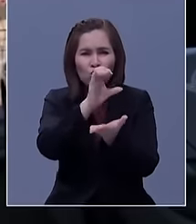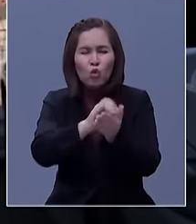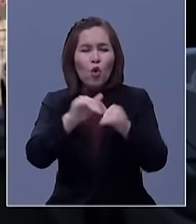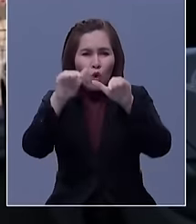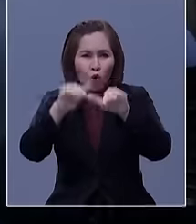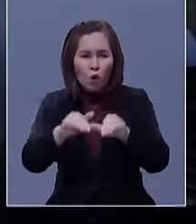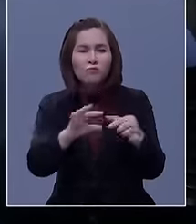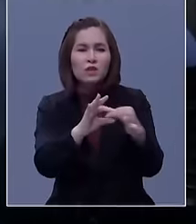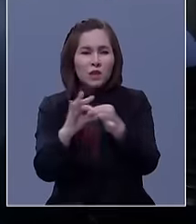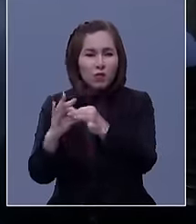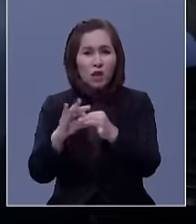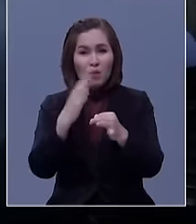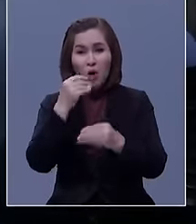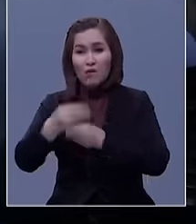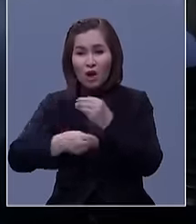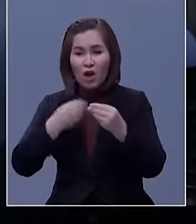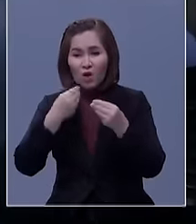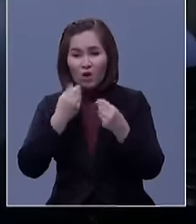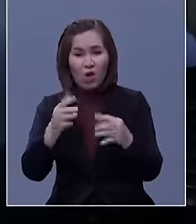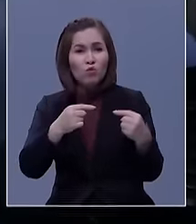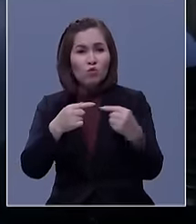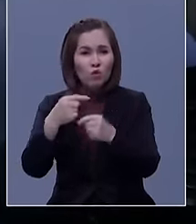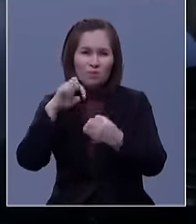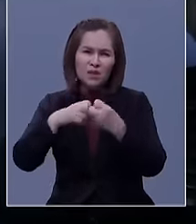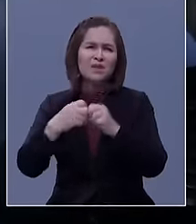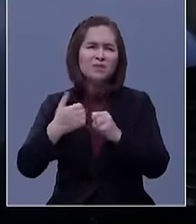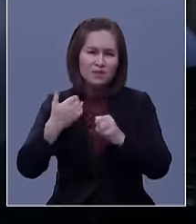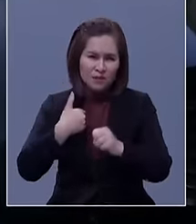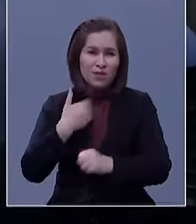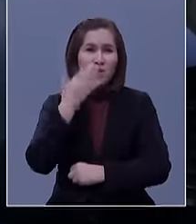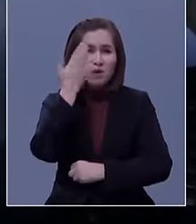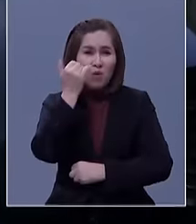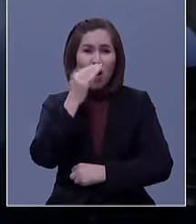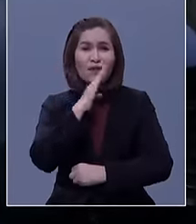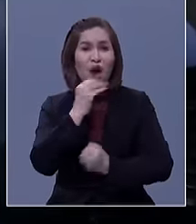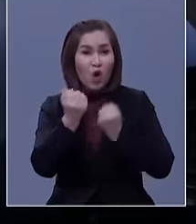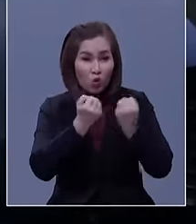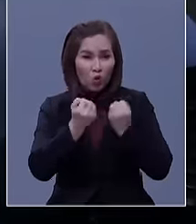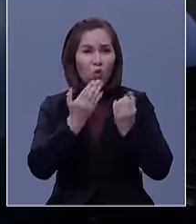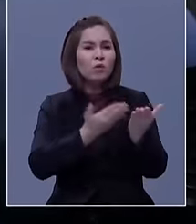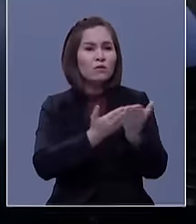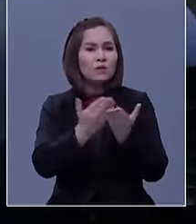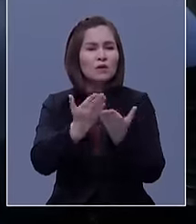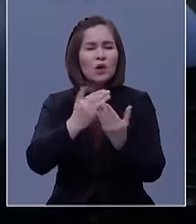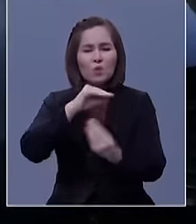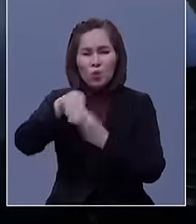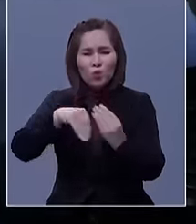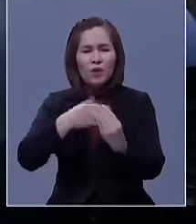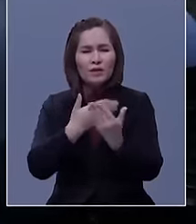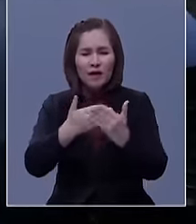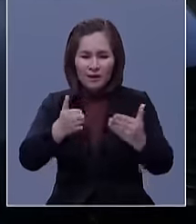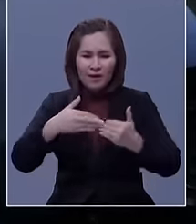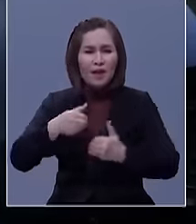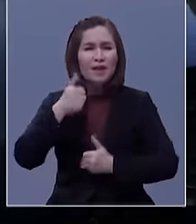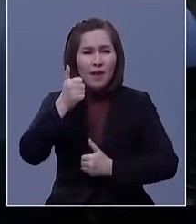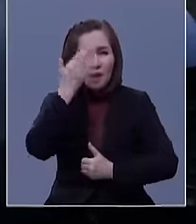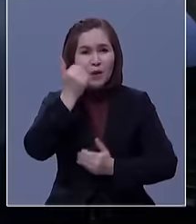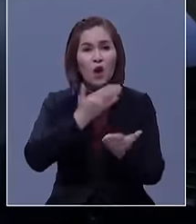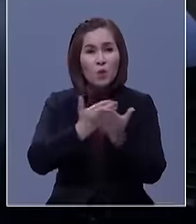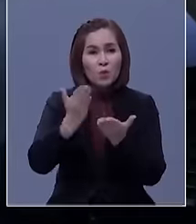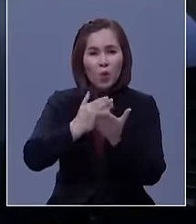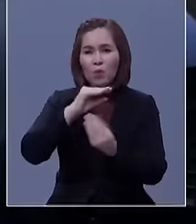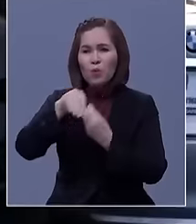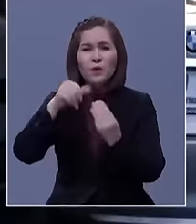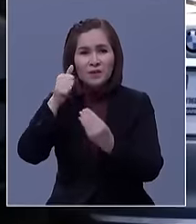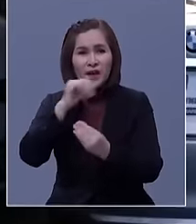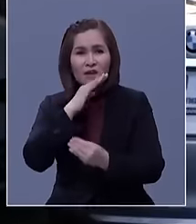ทอดตลาดแล้วเกิดปัญหาตามมาอีกเพราะถ้ารถยังอยู่กับลูกหนี้เนี่ยก็ยังมีโอกาสนำไปประกอบอาชีพหารายได้เพื่อมาผ่อนคืนให้กับเจ้า